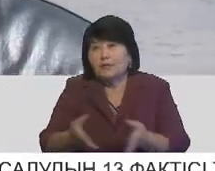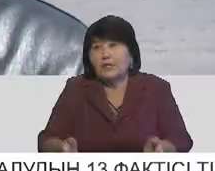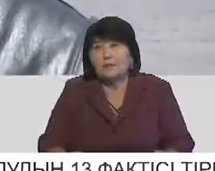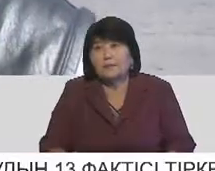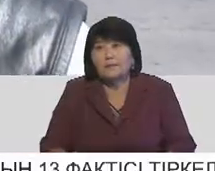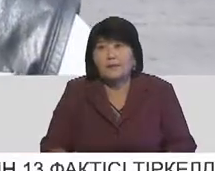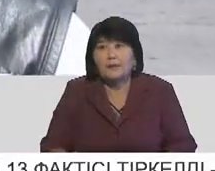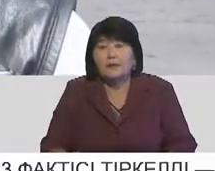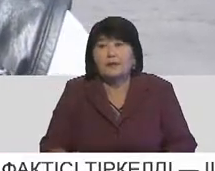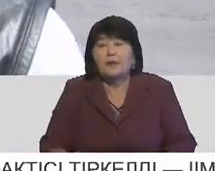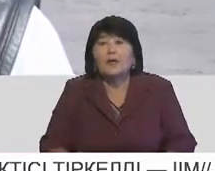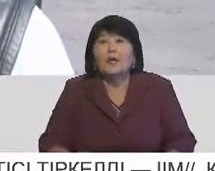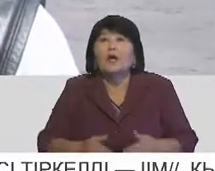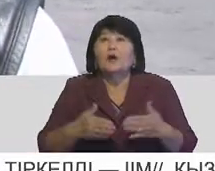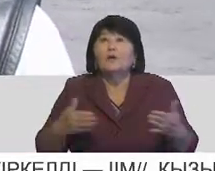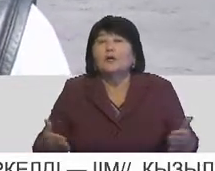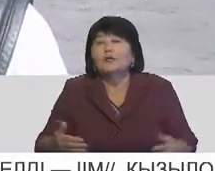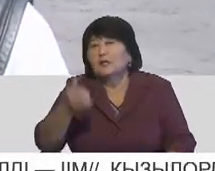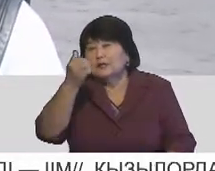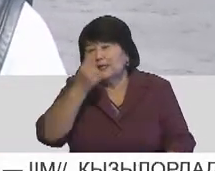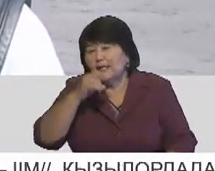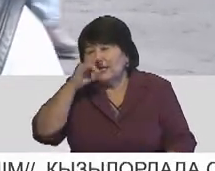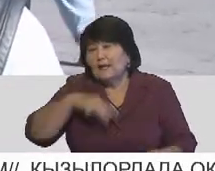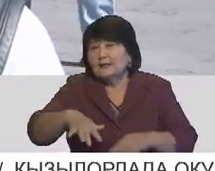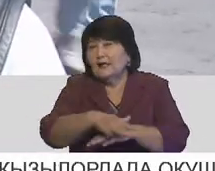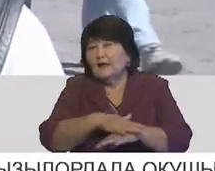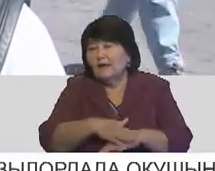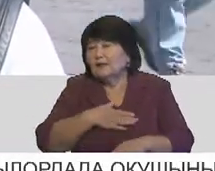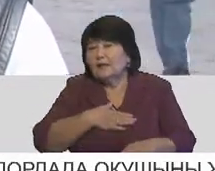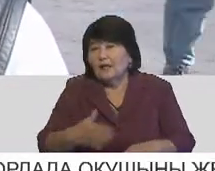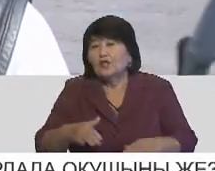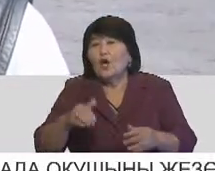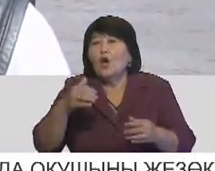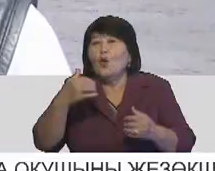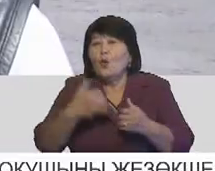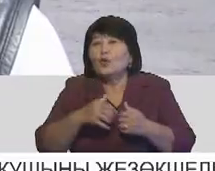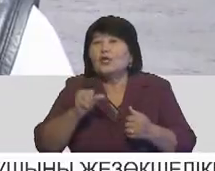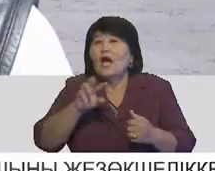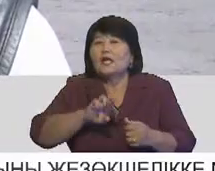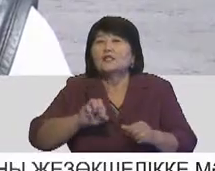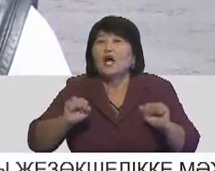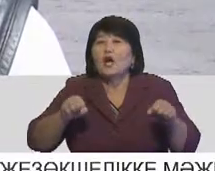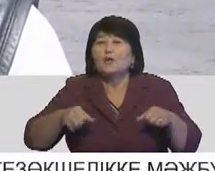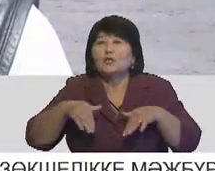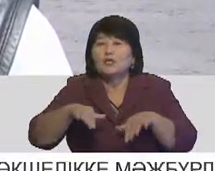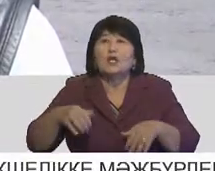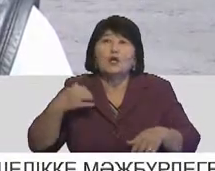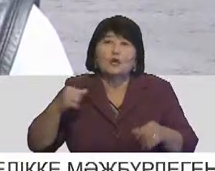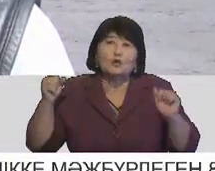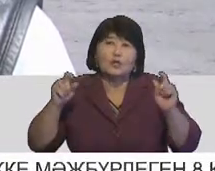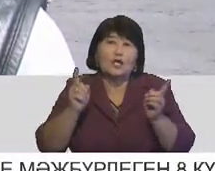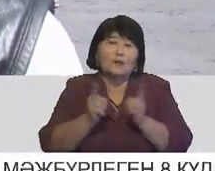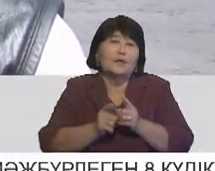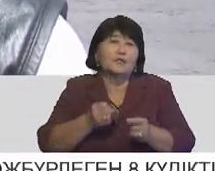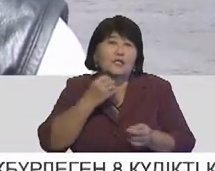спасибо народу Казахстана. Қазақстан халқына үлкен алғыс білдіремін. Орта Азиядағы мотошабандоздар Қызылордада бас қосып,